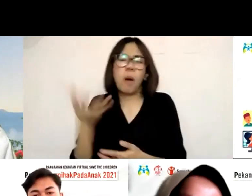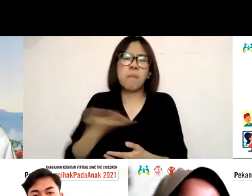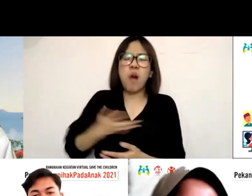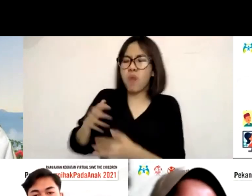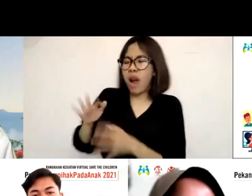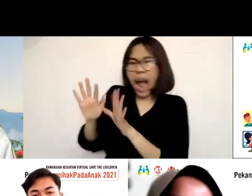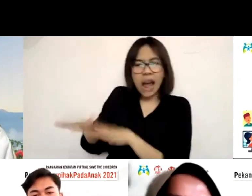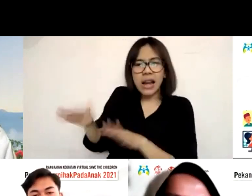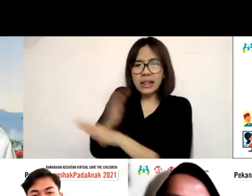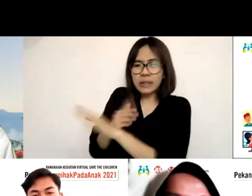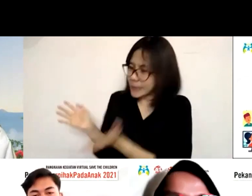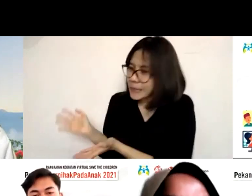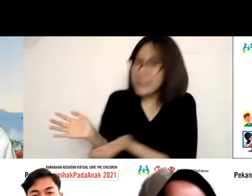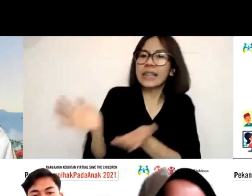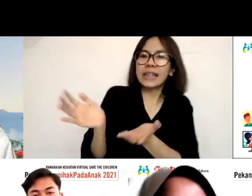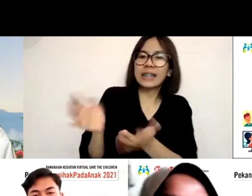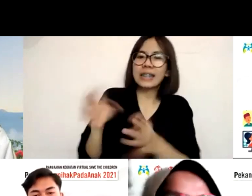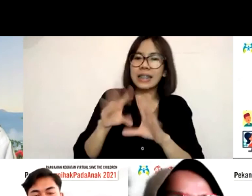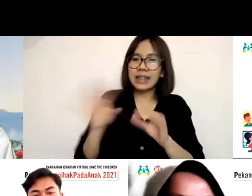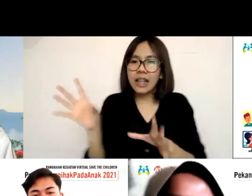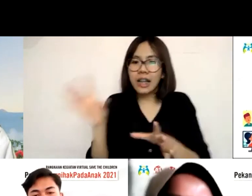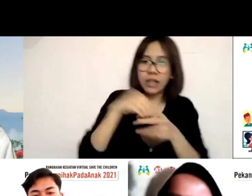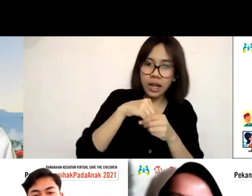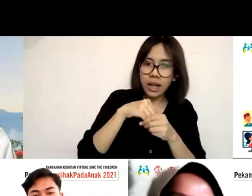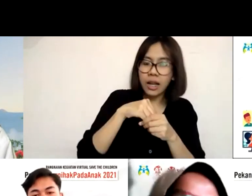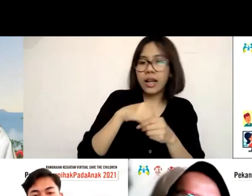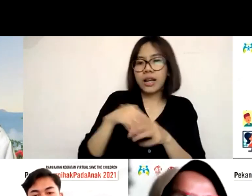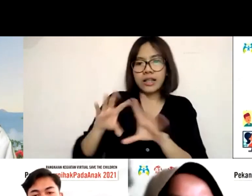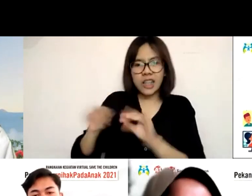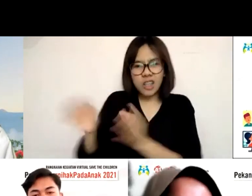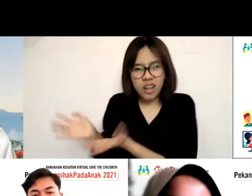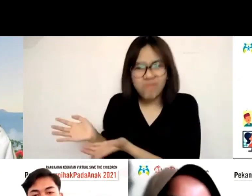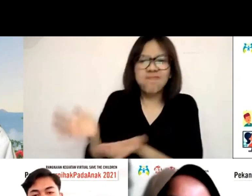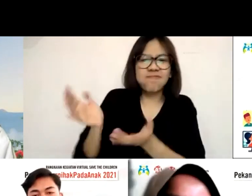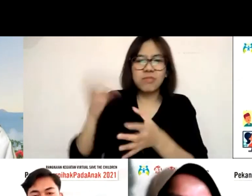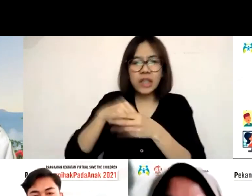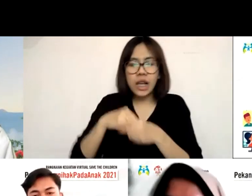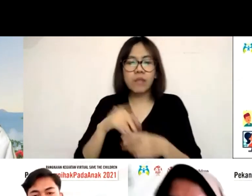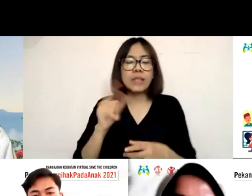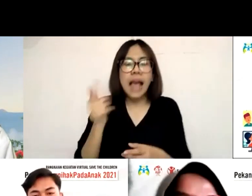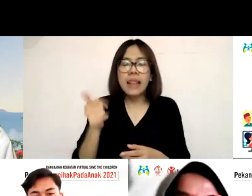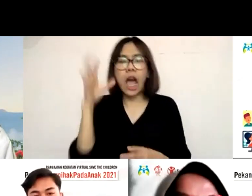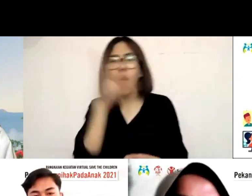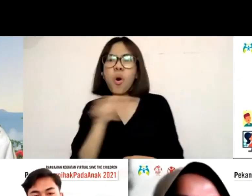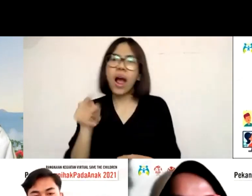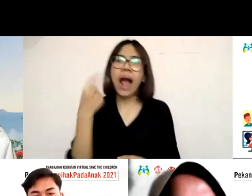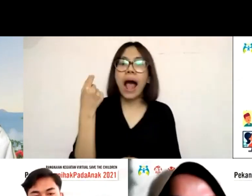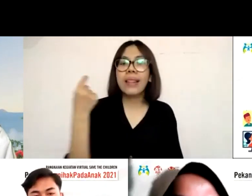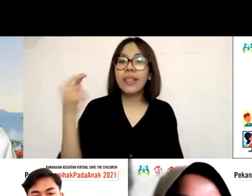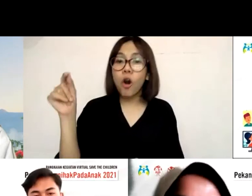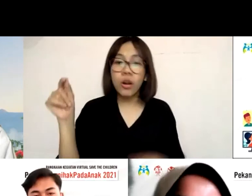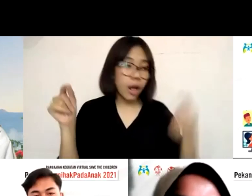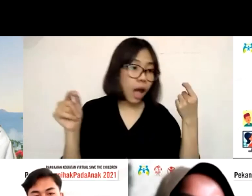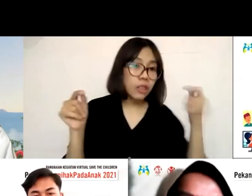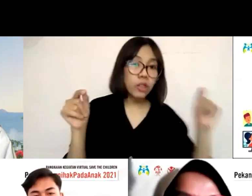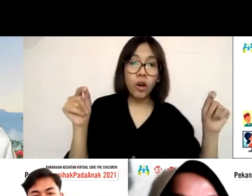ada semacam monitoring, mentoringnya. Berapa sih perusahaan yang menerima anak-anak